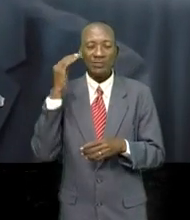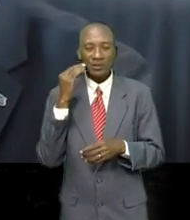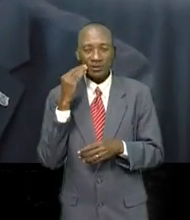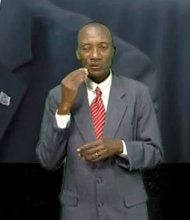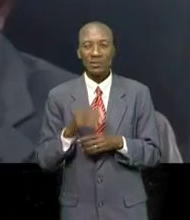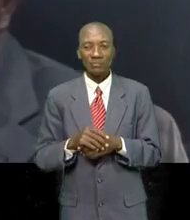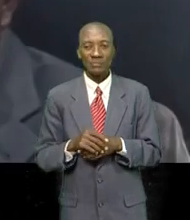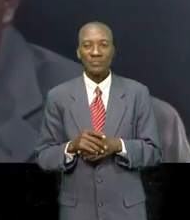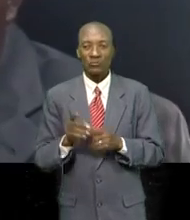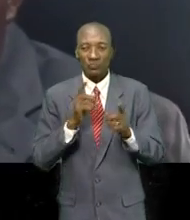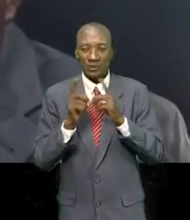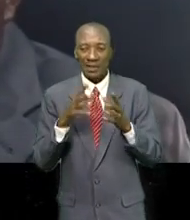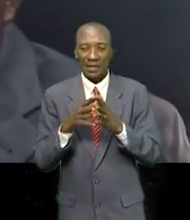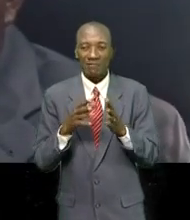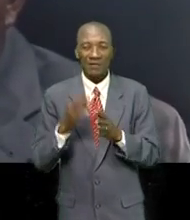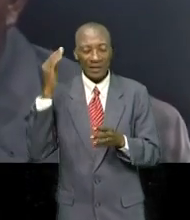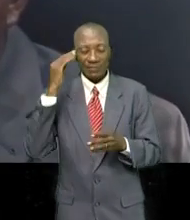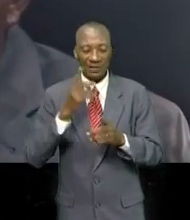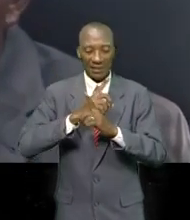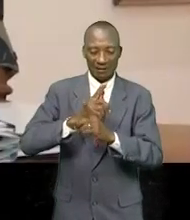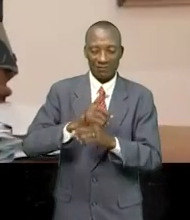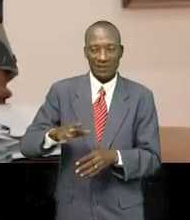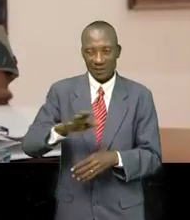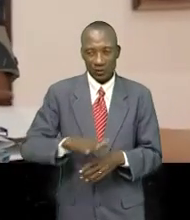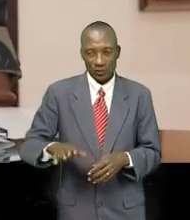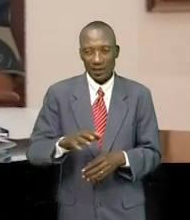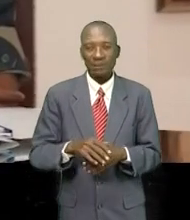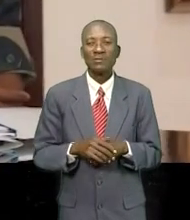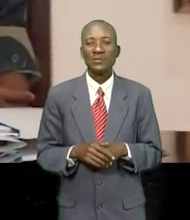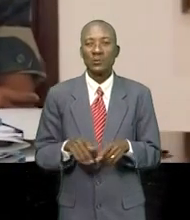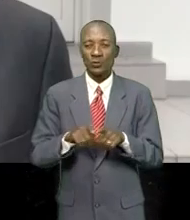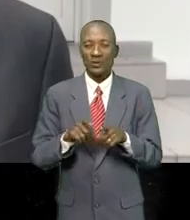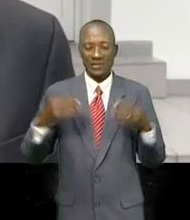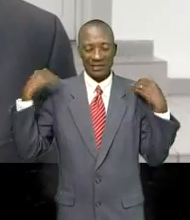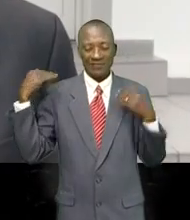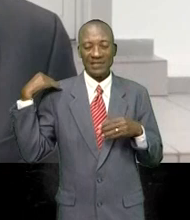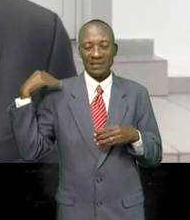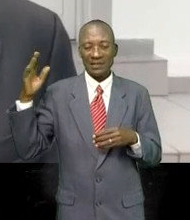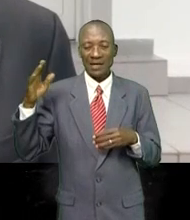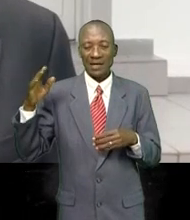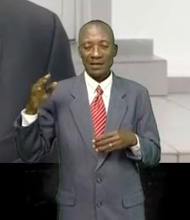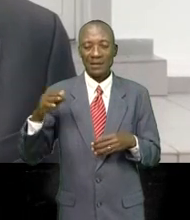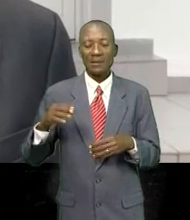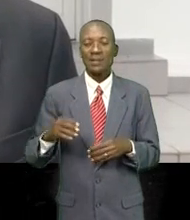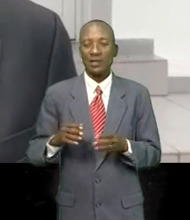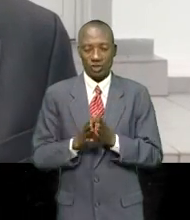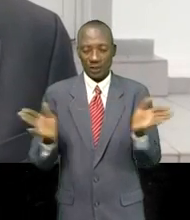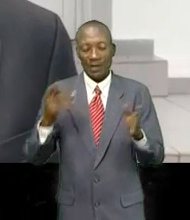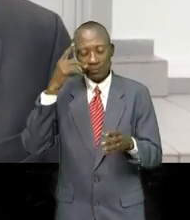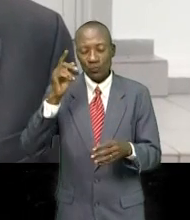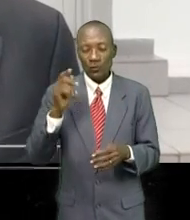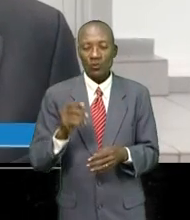travail avec le ministre de la Défense nationale, Gilbert Kabanda, et le chef d'état-major général des FARDC. Nous venons d'échanger